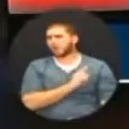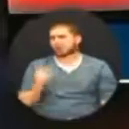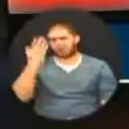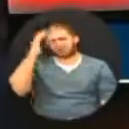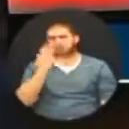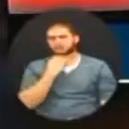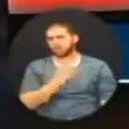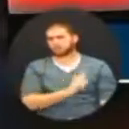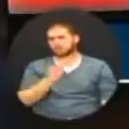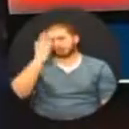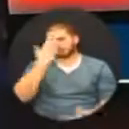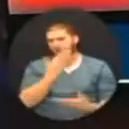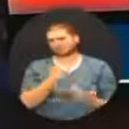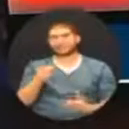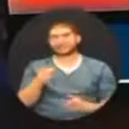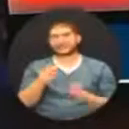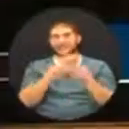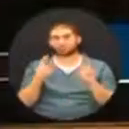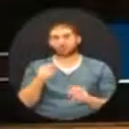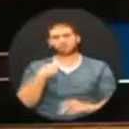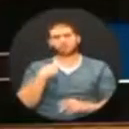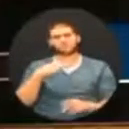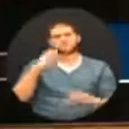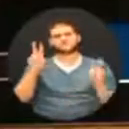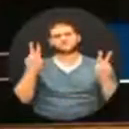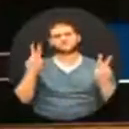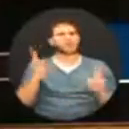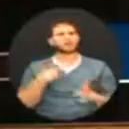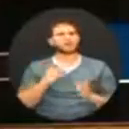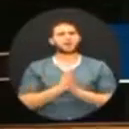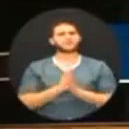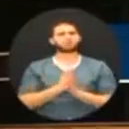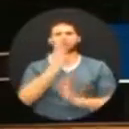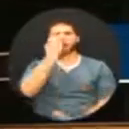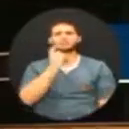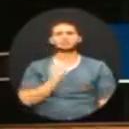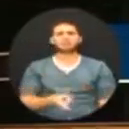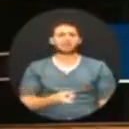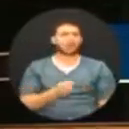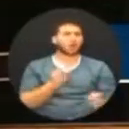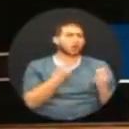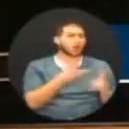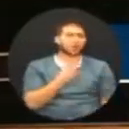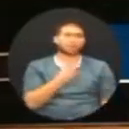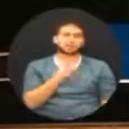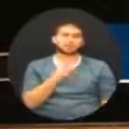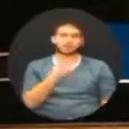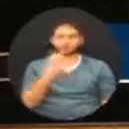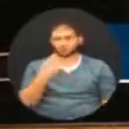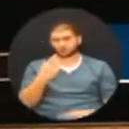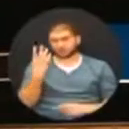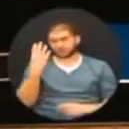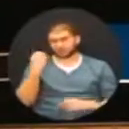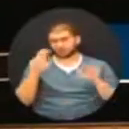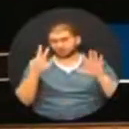בישראל. זאת אומרת, זאת הרשות, אנחנו בפתח, לא הכרנו, למה שנבקש מהחמאס להכיר? לא, בסדר, אבל אני לא... באתר של 48, כפי